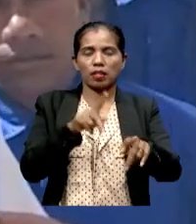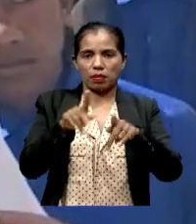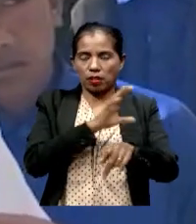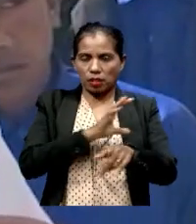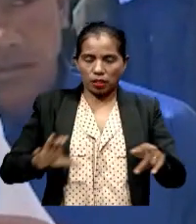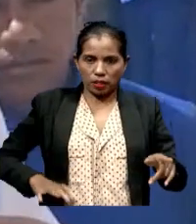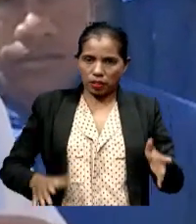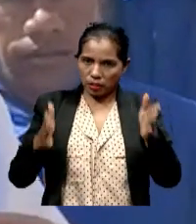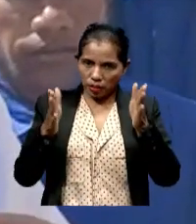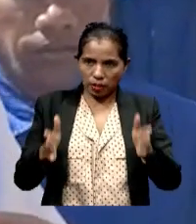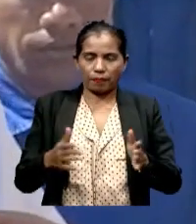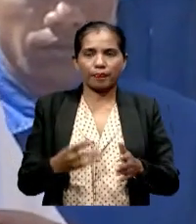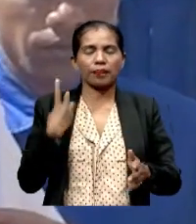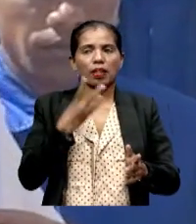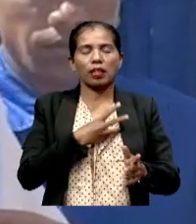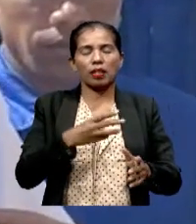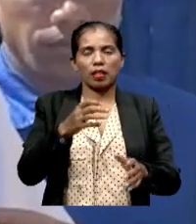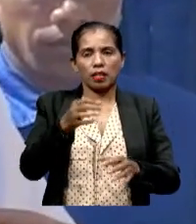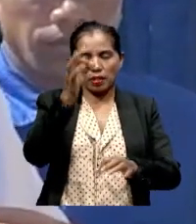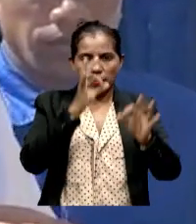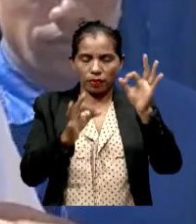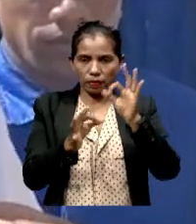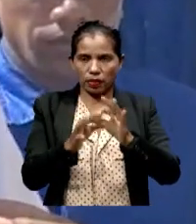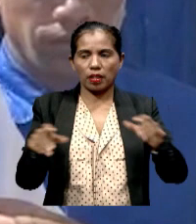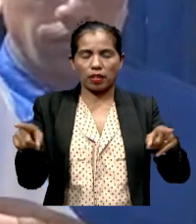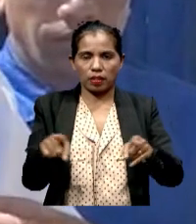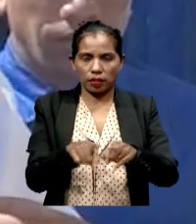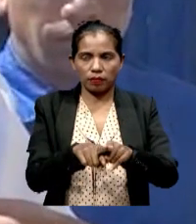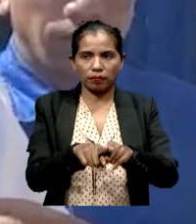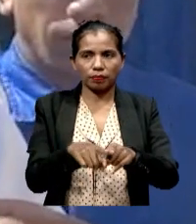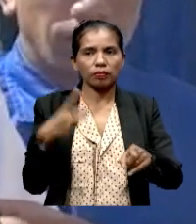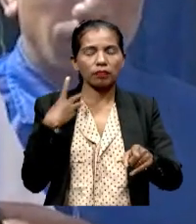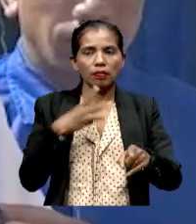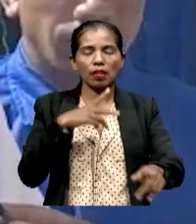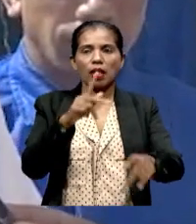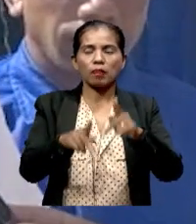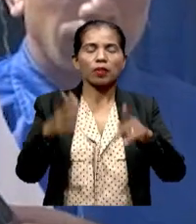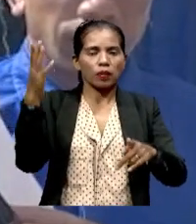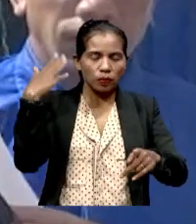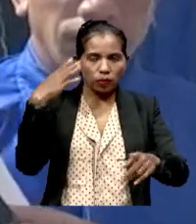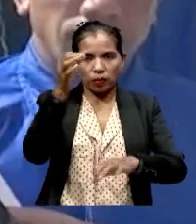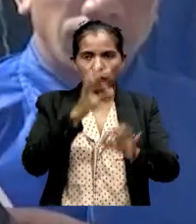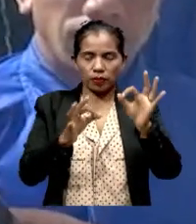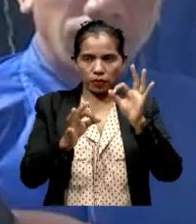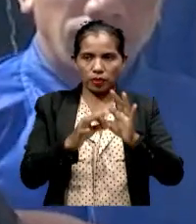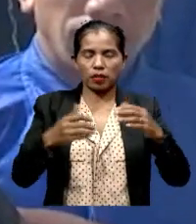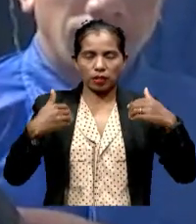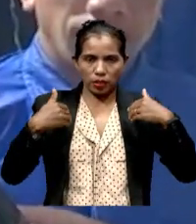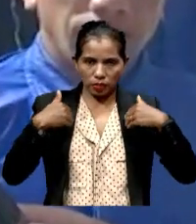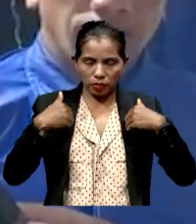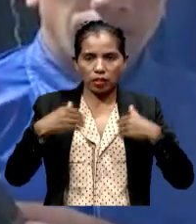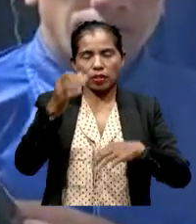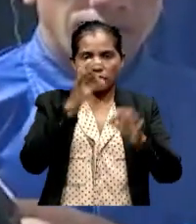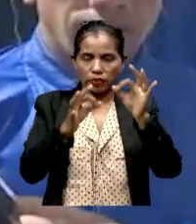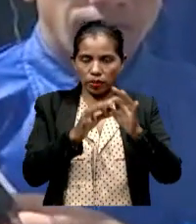kita fear serang ini nane, itani fear under be. Ikut saya malah keserang, tambah itani be alasir ini fear nih rasik tambah. Iana fear nih, ikut saya lori